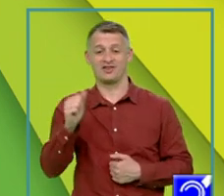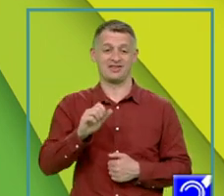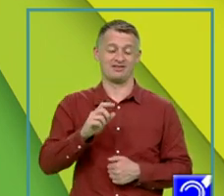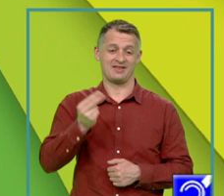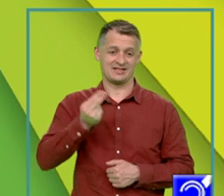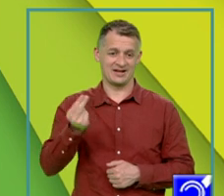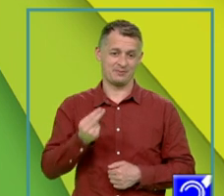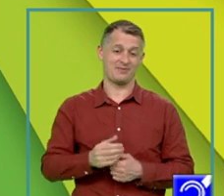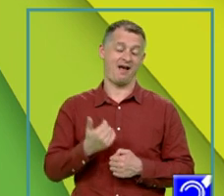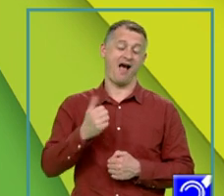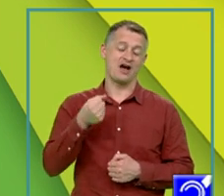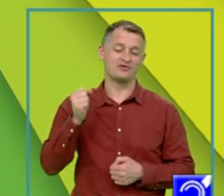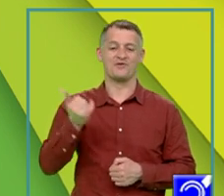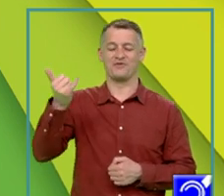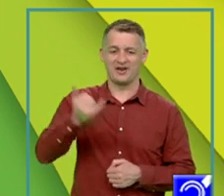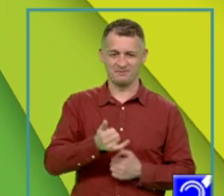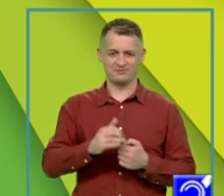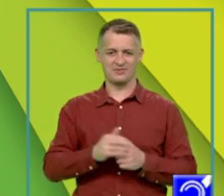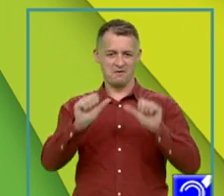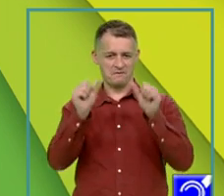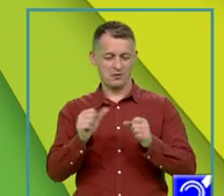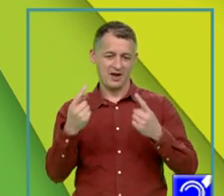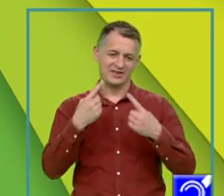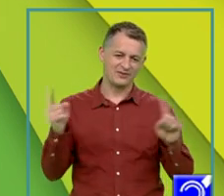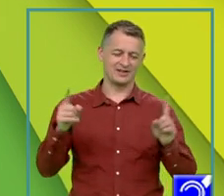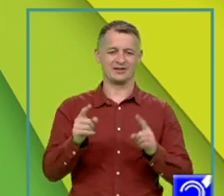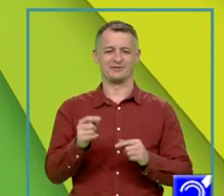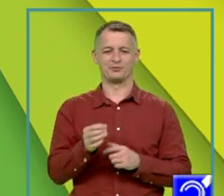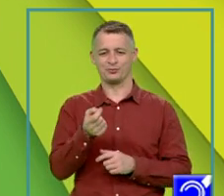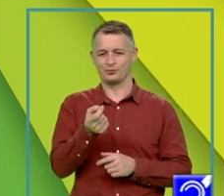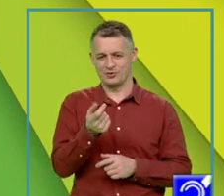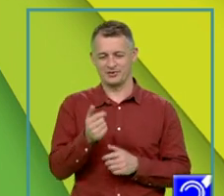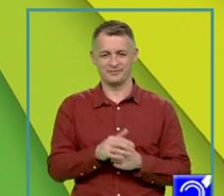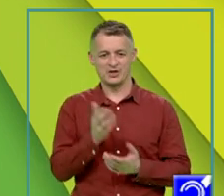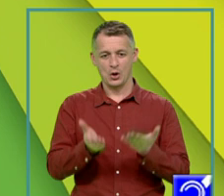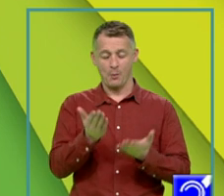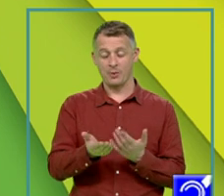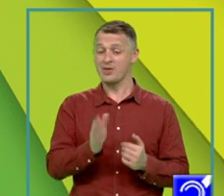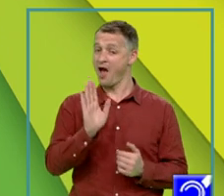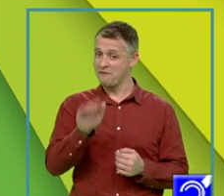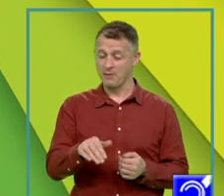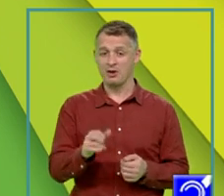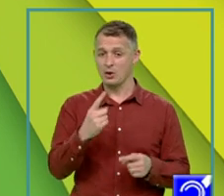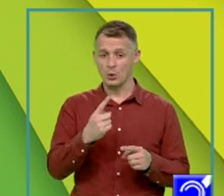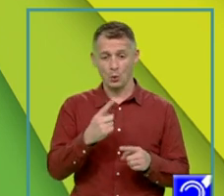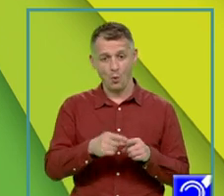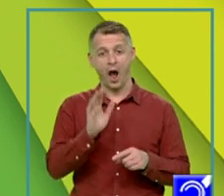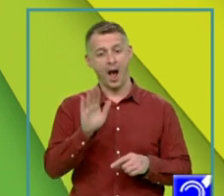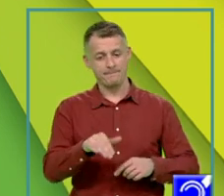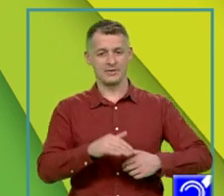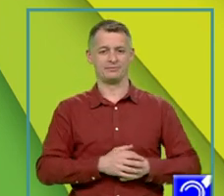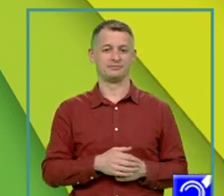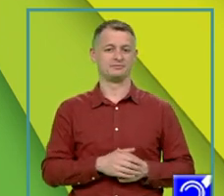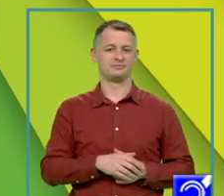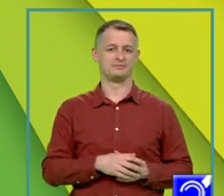Aș veni vedeți forma puțin diferă între am și aș Comparați pe avem cu Am da